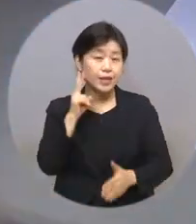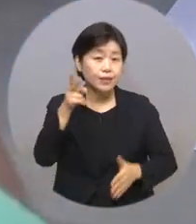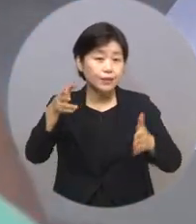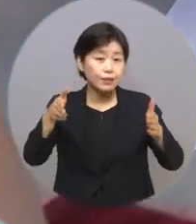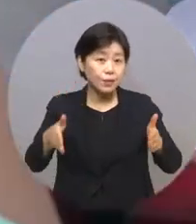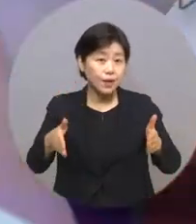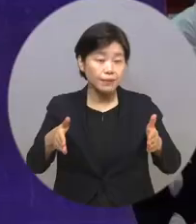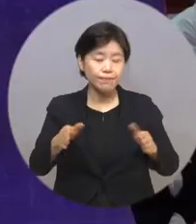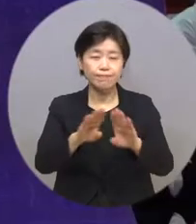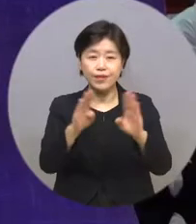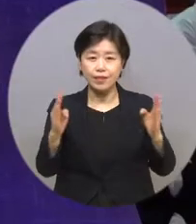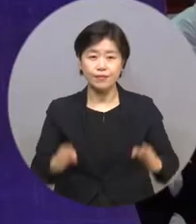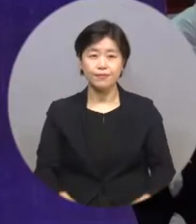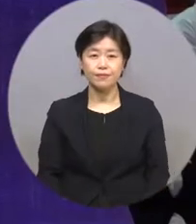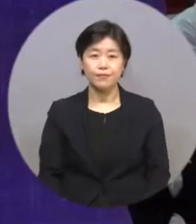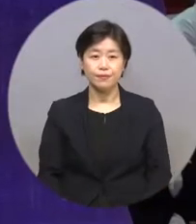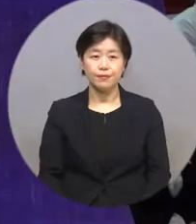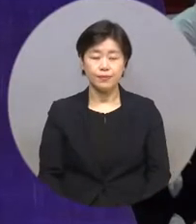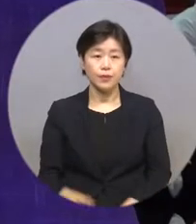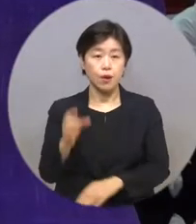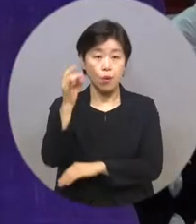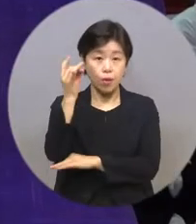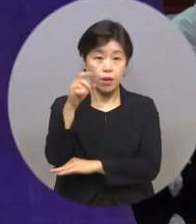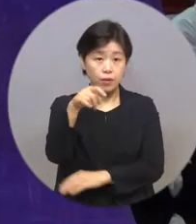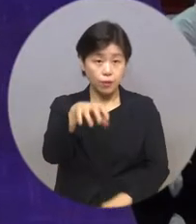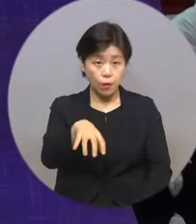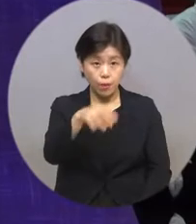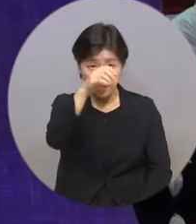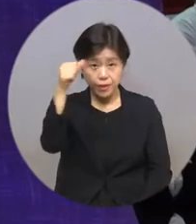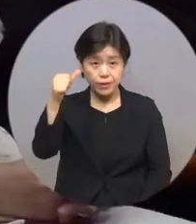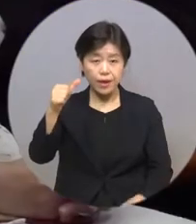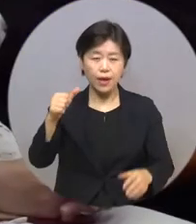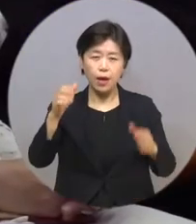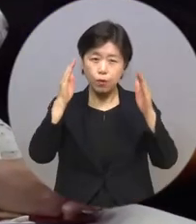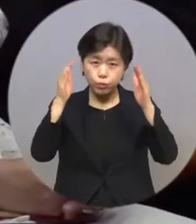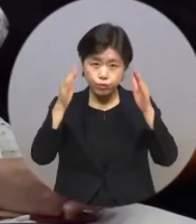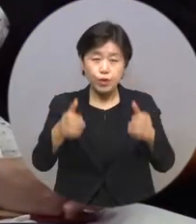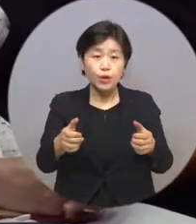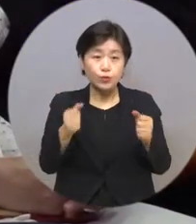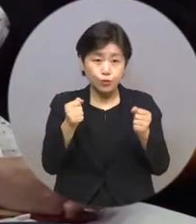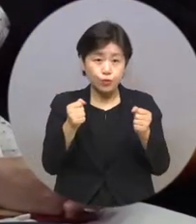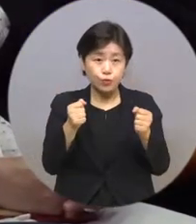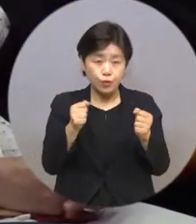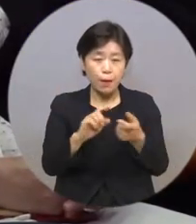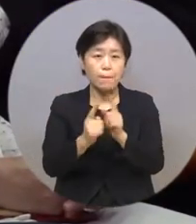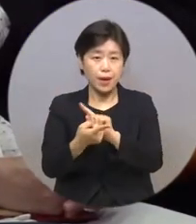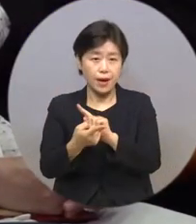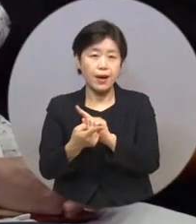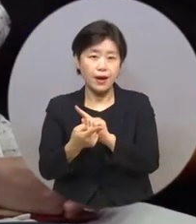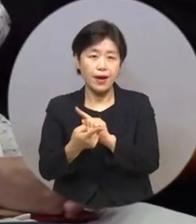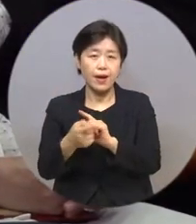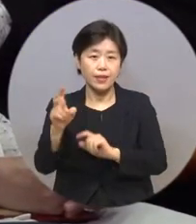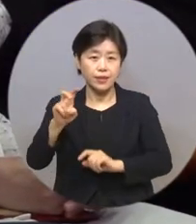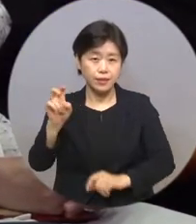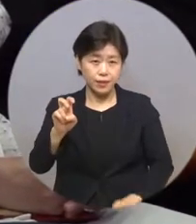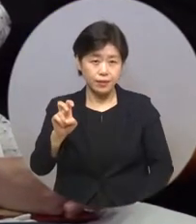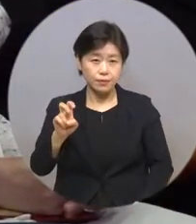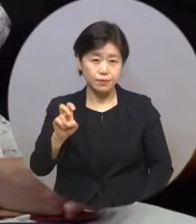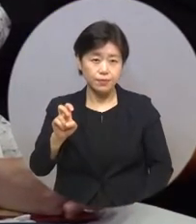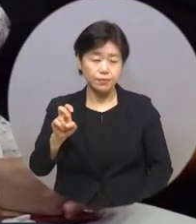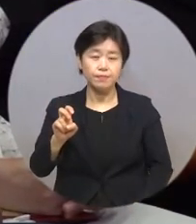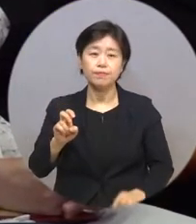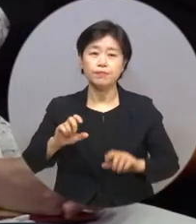개최했습니다 기존 원주시에서 진행하던 평생학습 수료식을 2020년 평생학습도시로 지정이 되면서